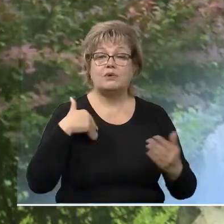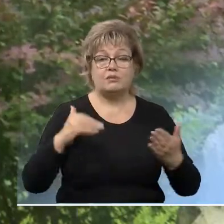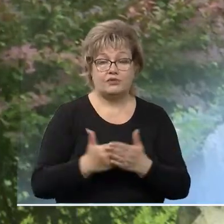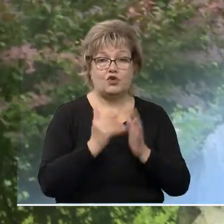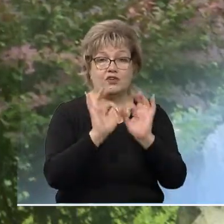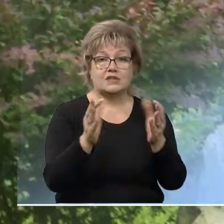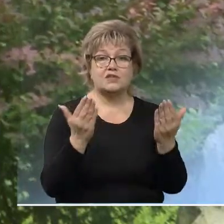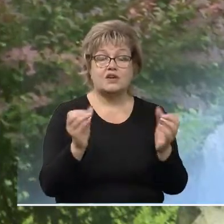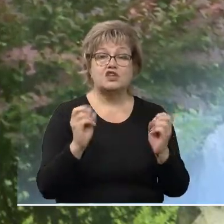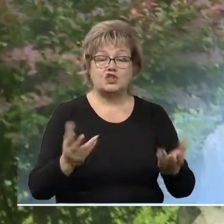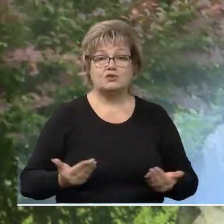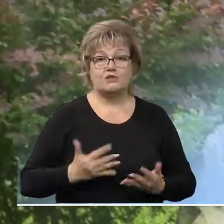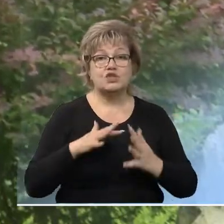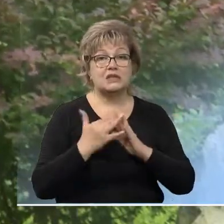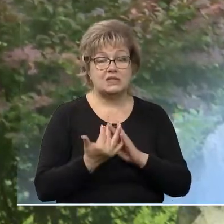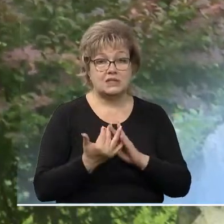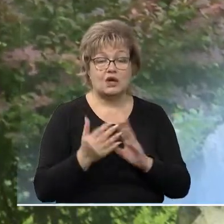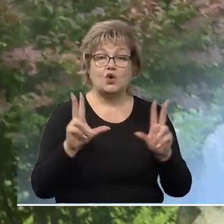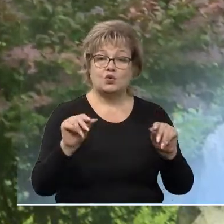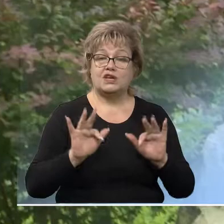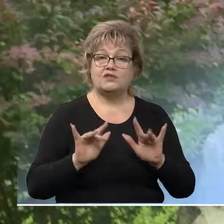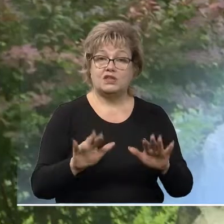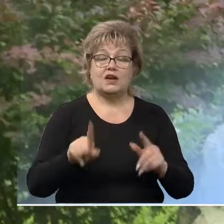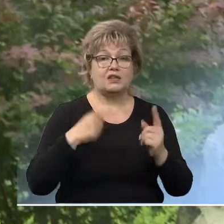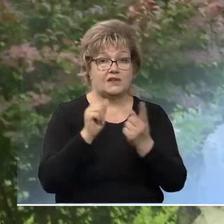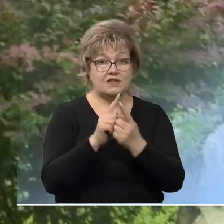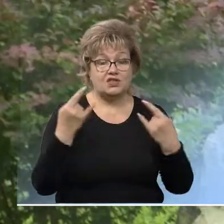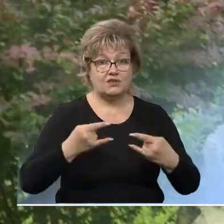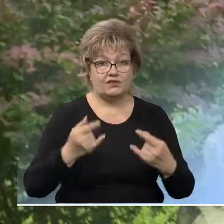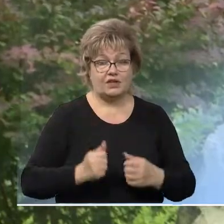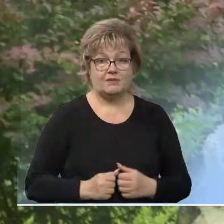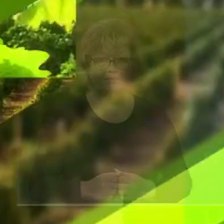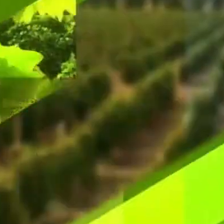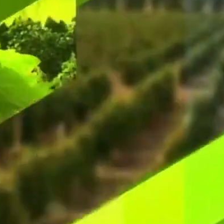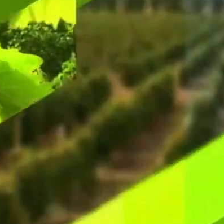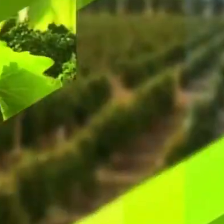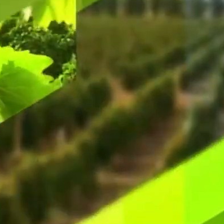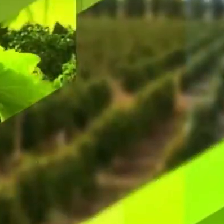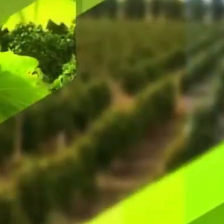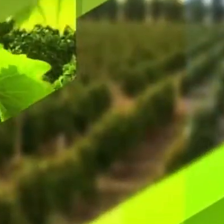же время мы вновь расскажем вам, чем живет станица. Удачи в делах и до встречи в эфире!